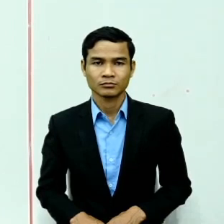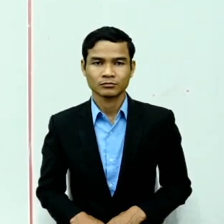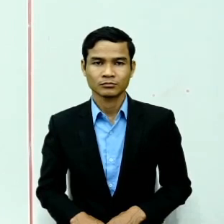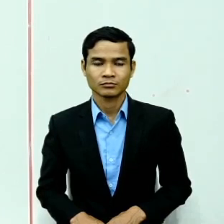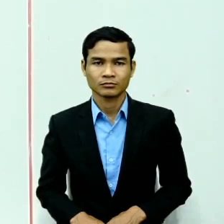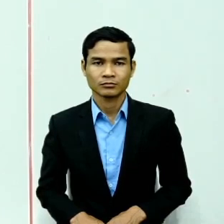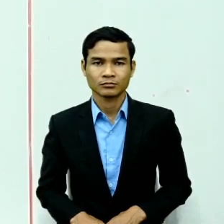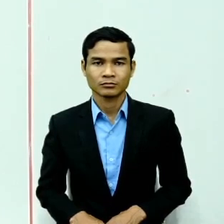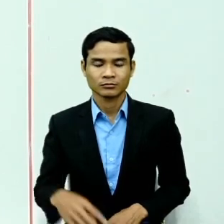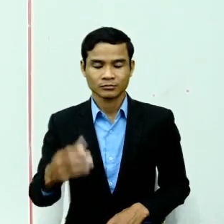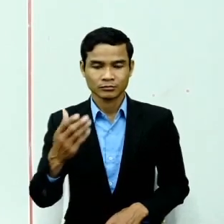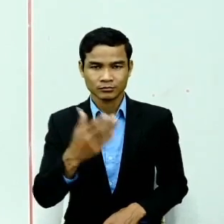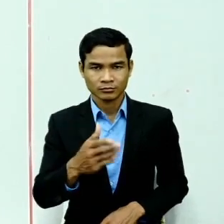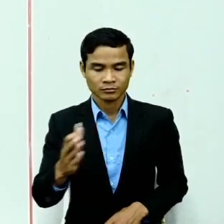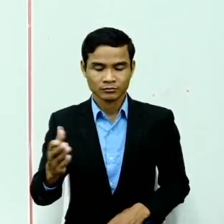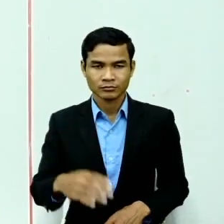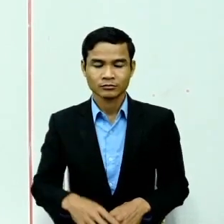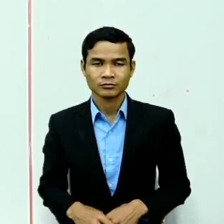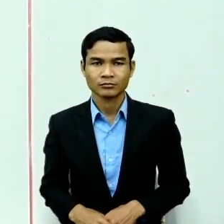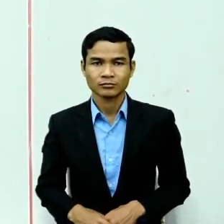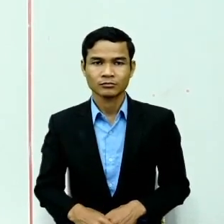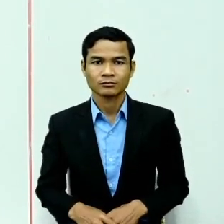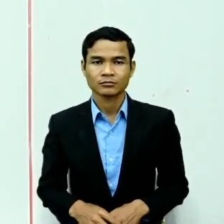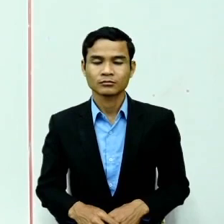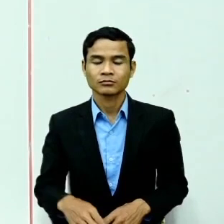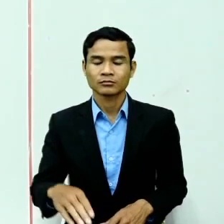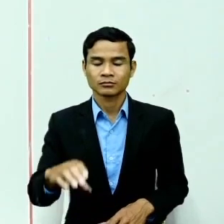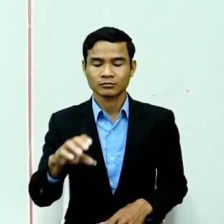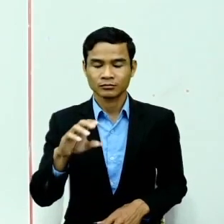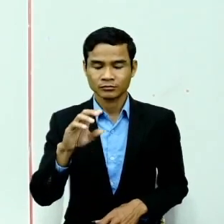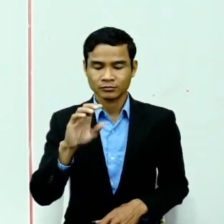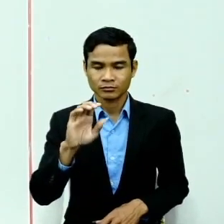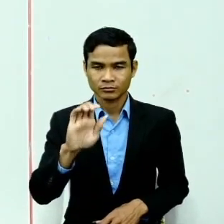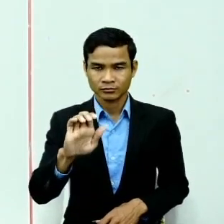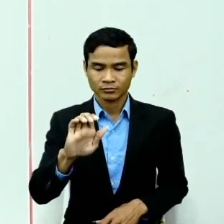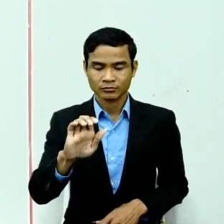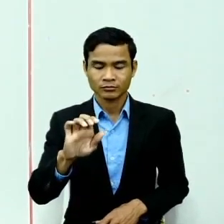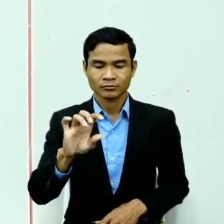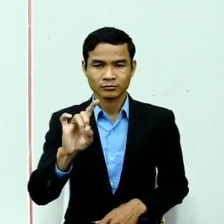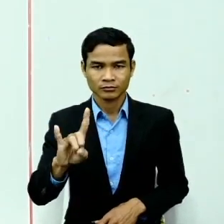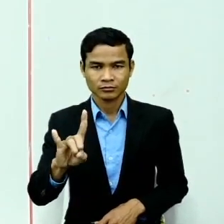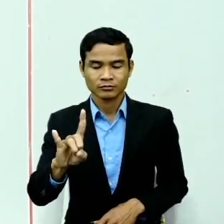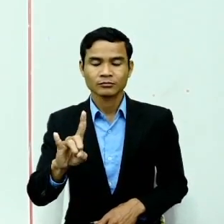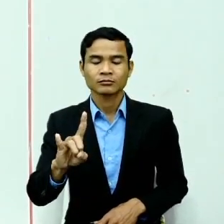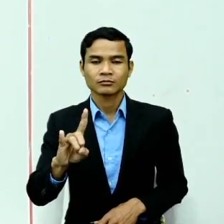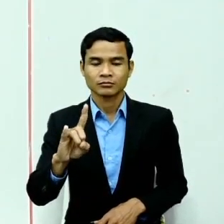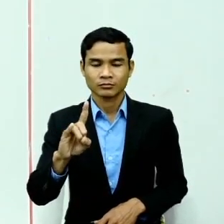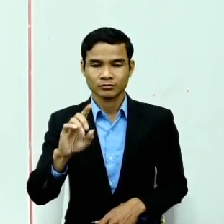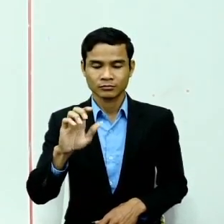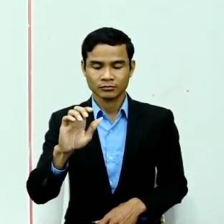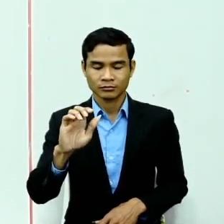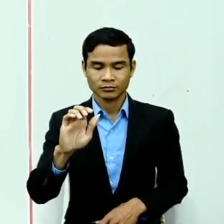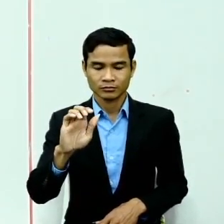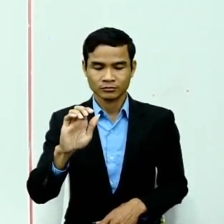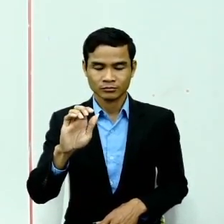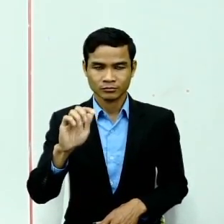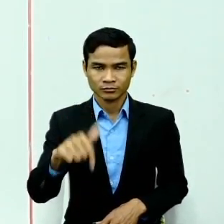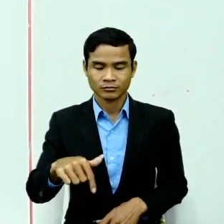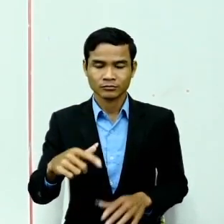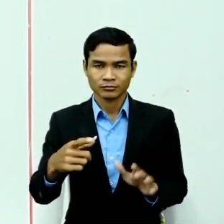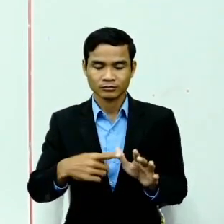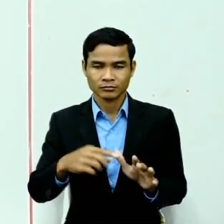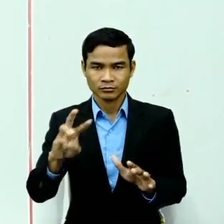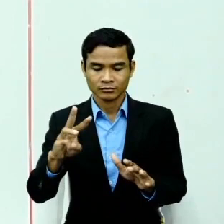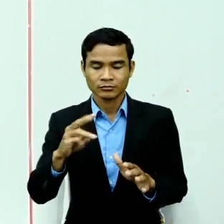chà con tim toán cho nâng mố chậm ngô á ngá ngá nâng